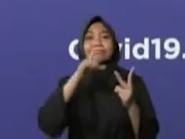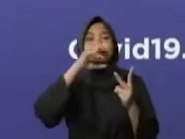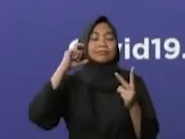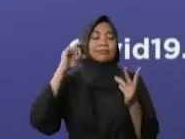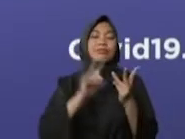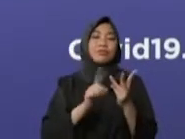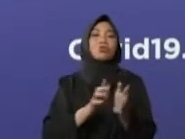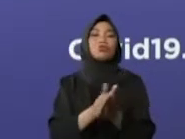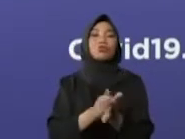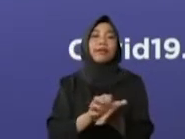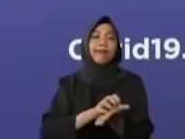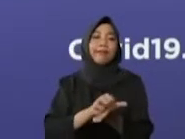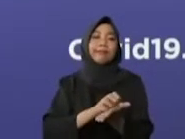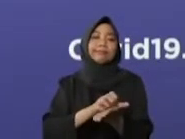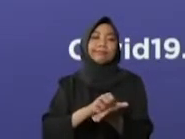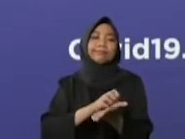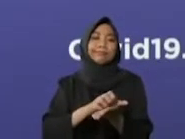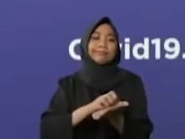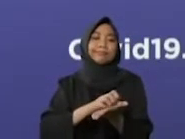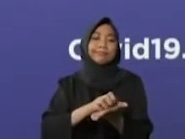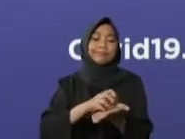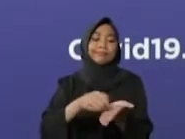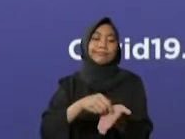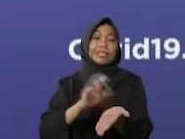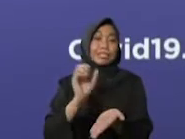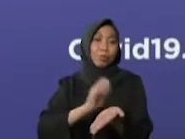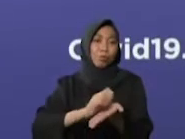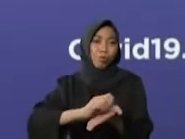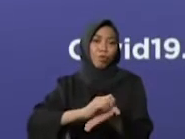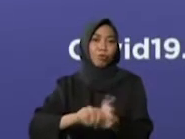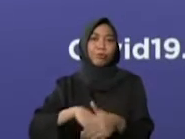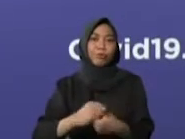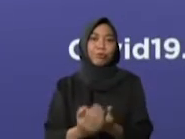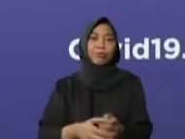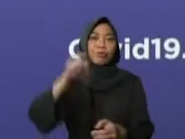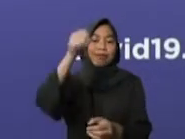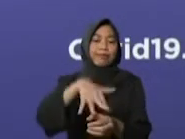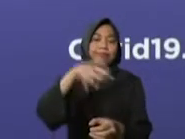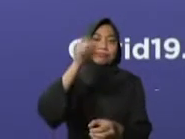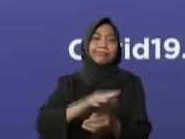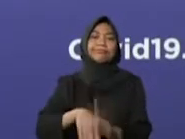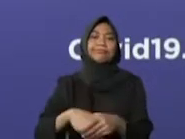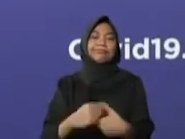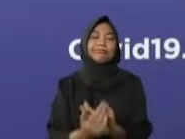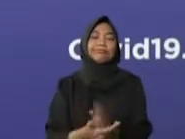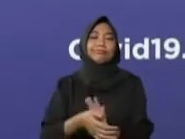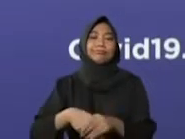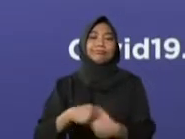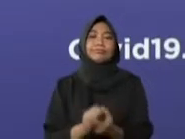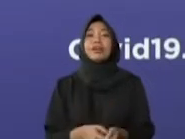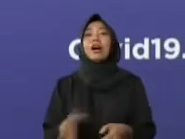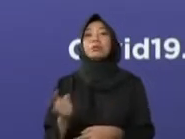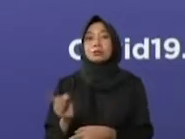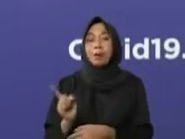mencuci tangan mencuci tangan dengan menggunakan sabun dan air yang mengalir karena kita